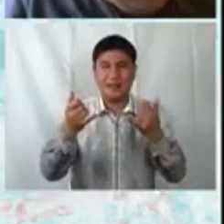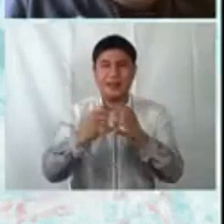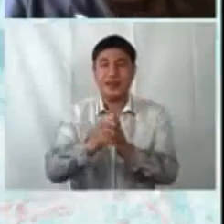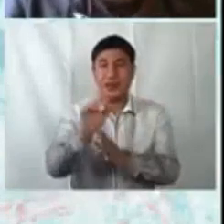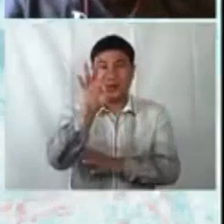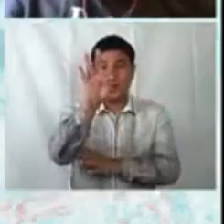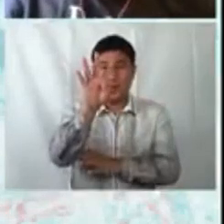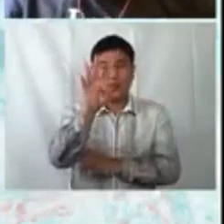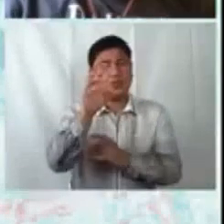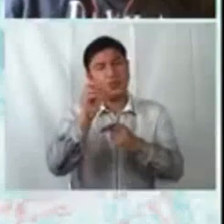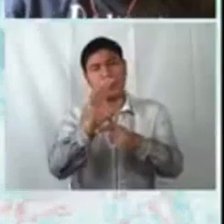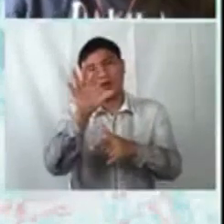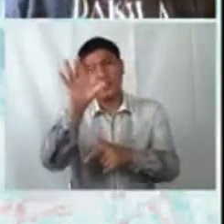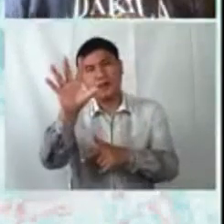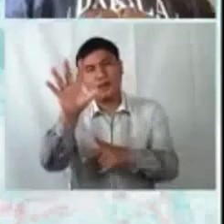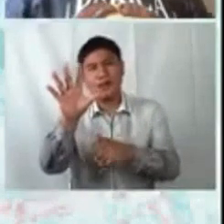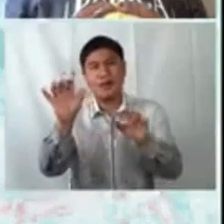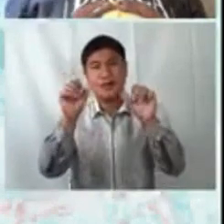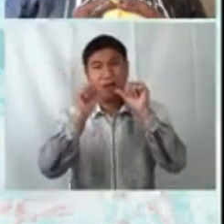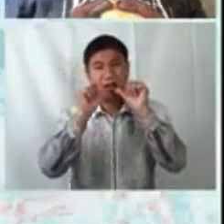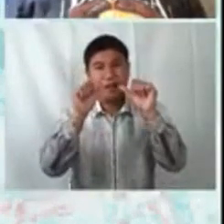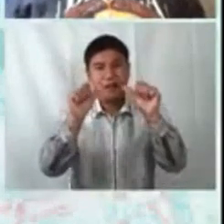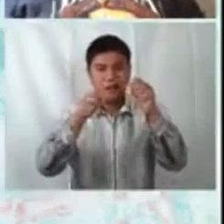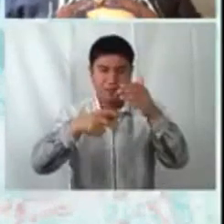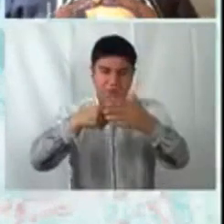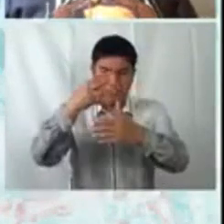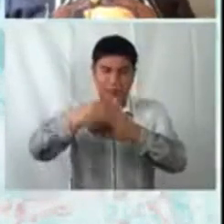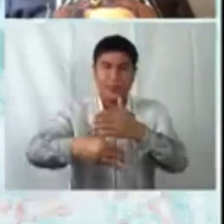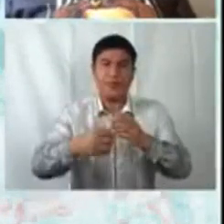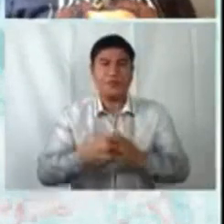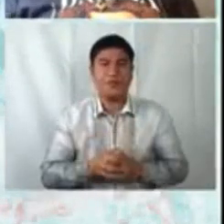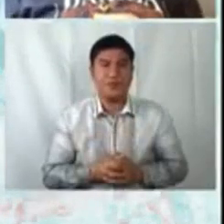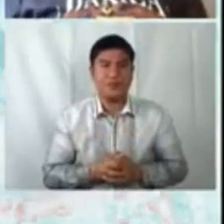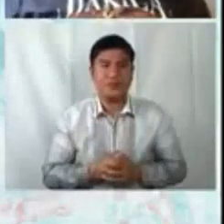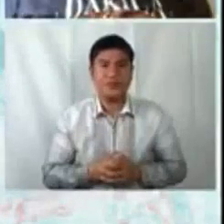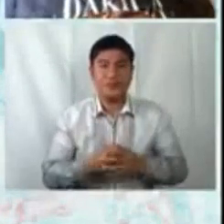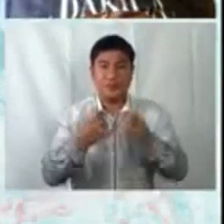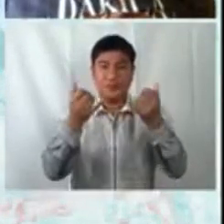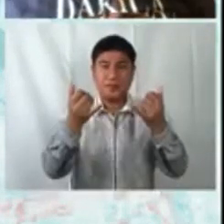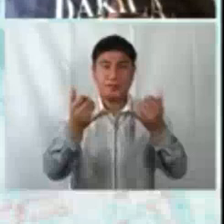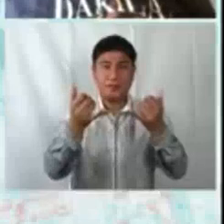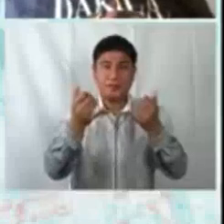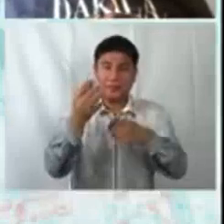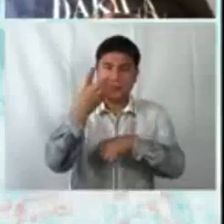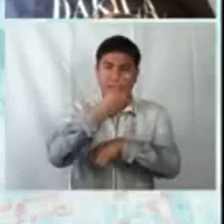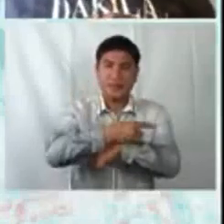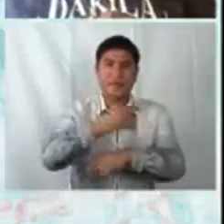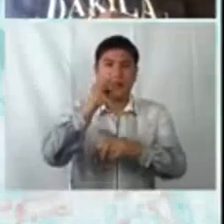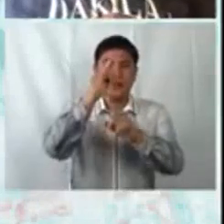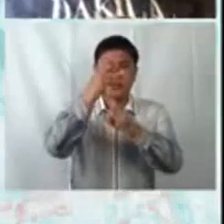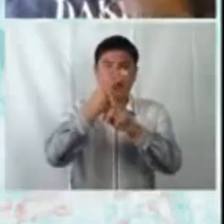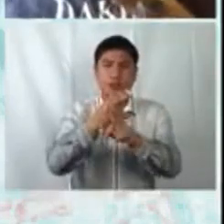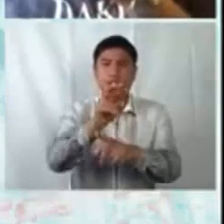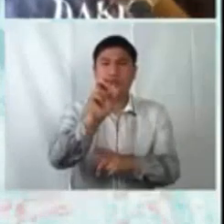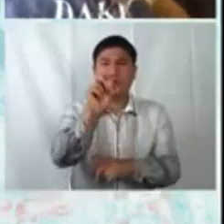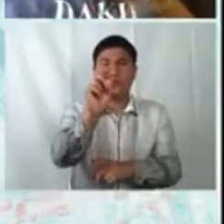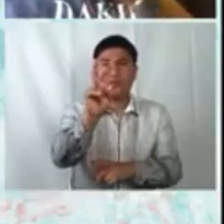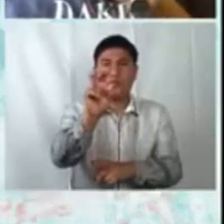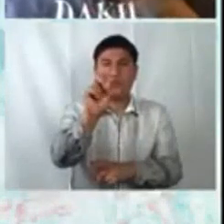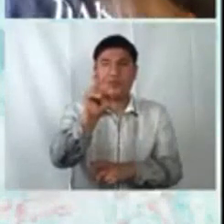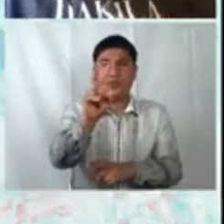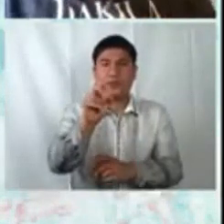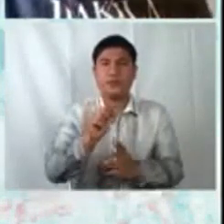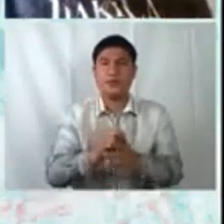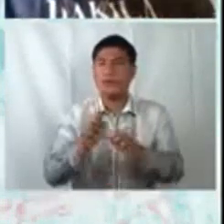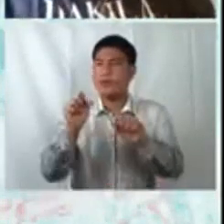at alas 5, sinimulan ang programa. Okay? So yun po yung araw ng June 12. Oh, so nagpunta